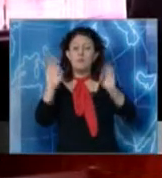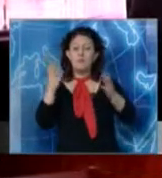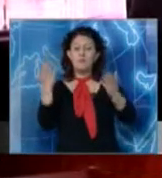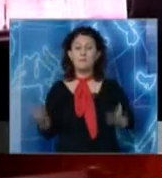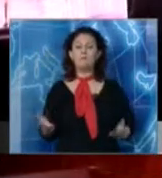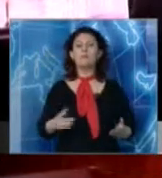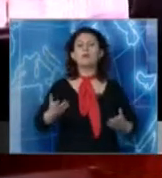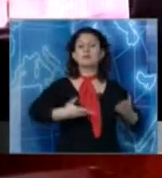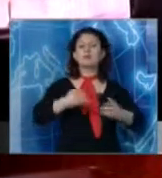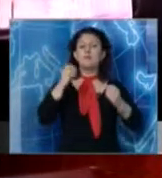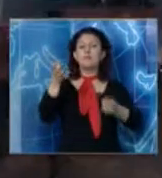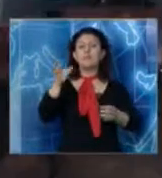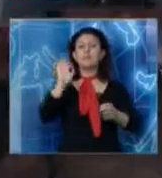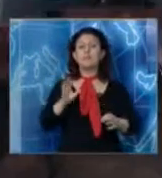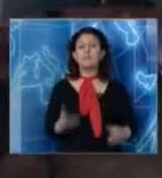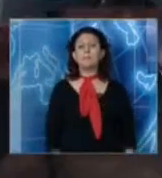sağlığı elemanı hizmet vermeye başladı.